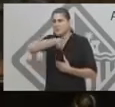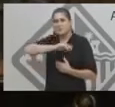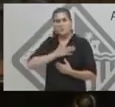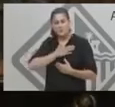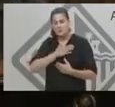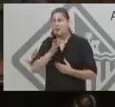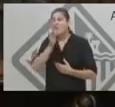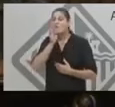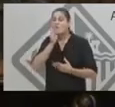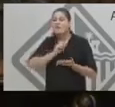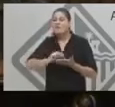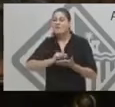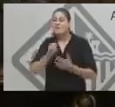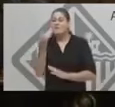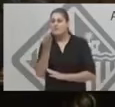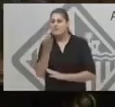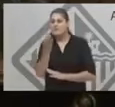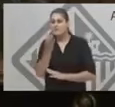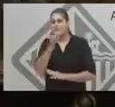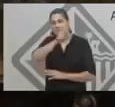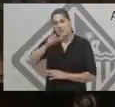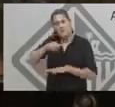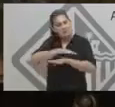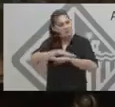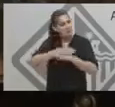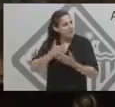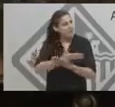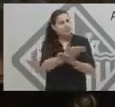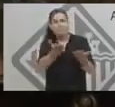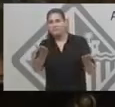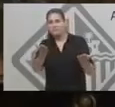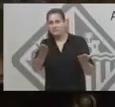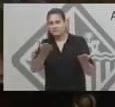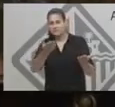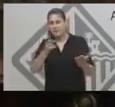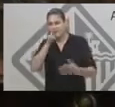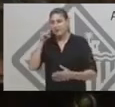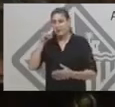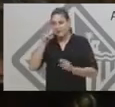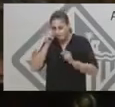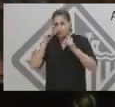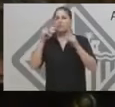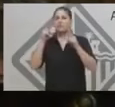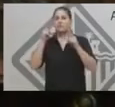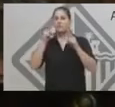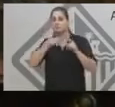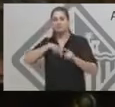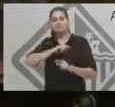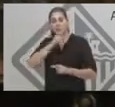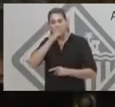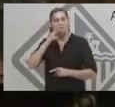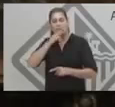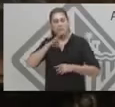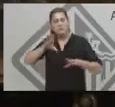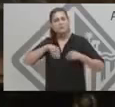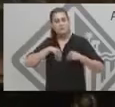per escriure's. I aquest equip de persones del govern de la gent despertàrem del somni fa 2 anys i assumírem el compromís ferm